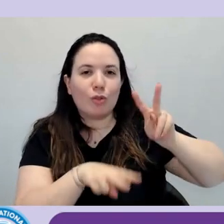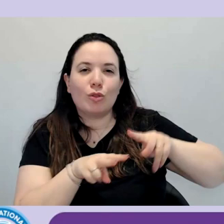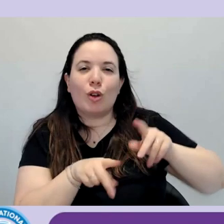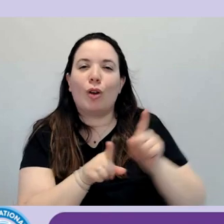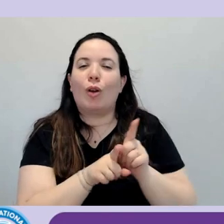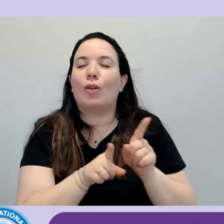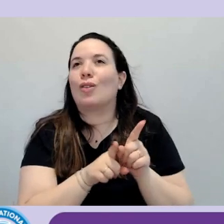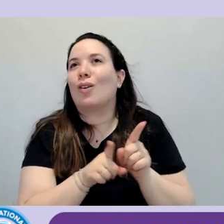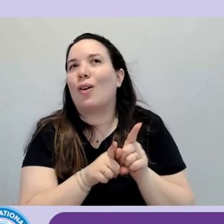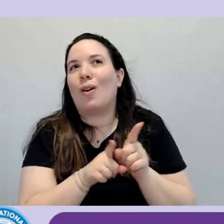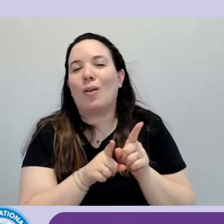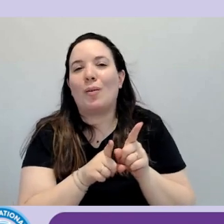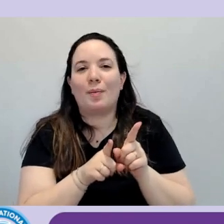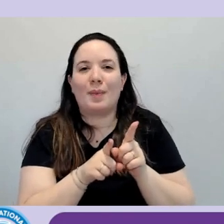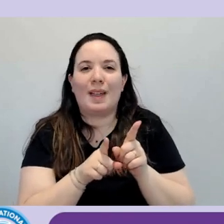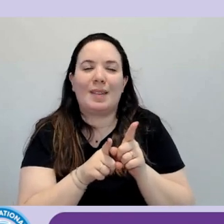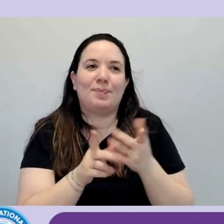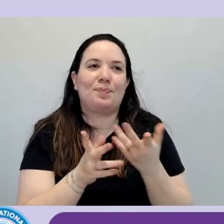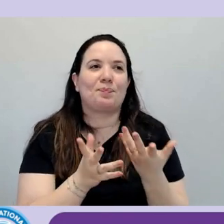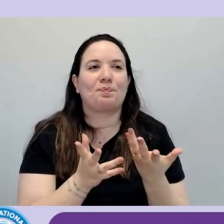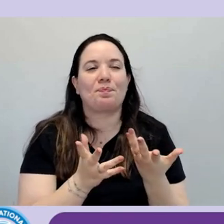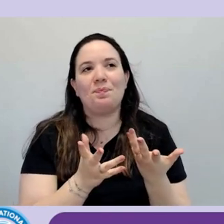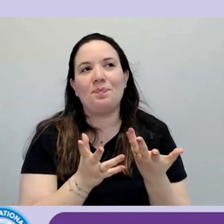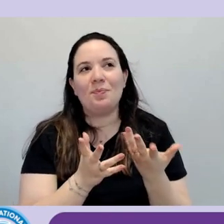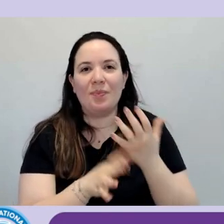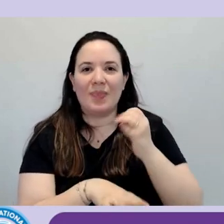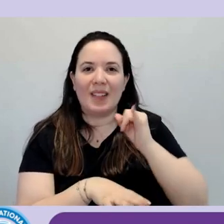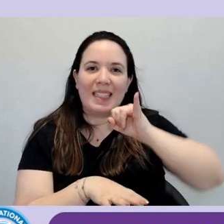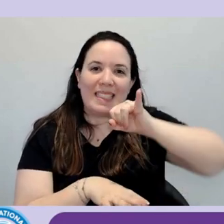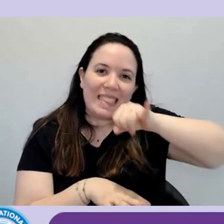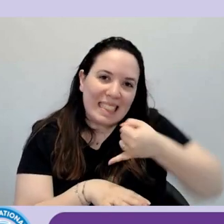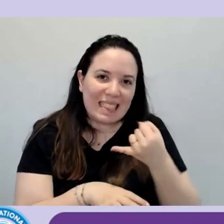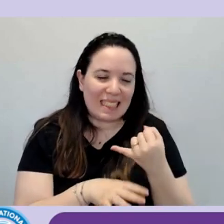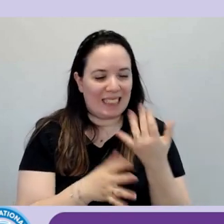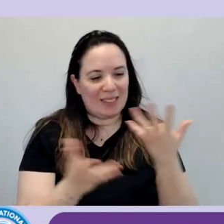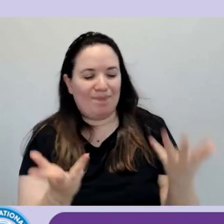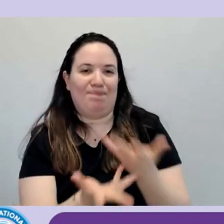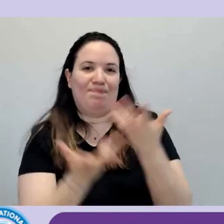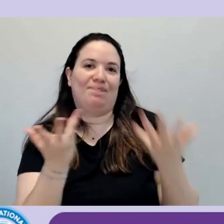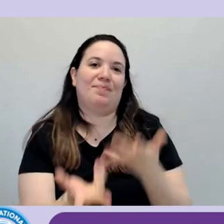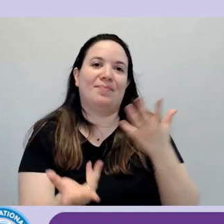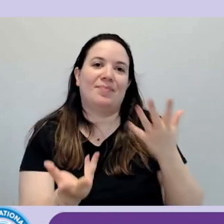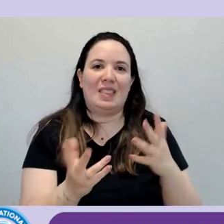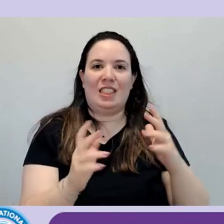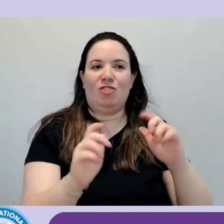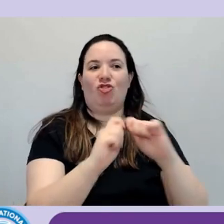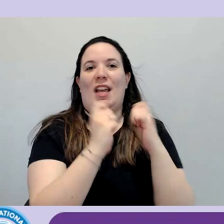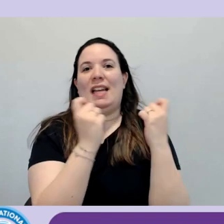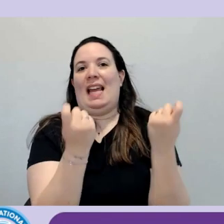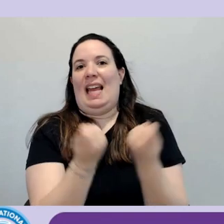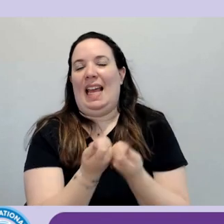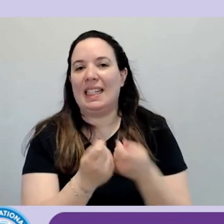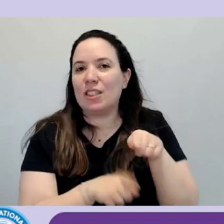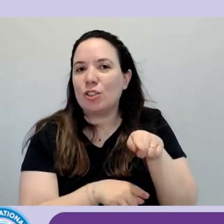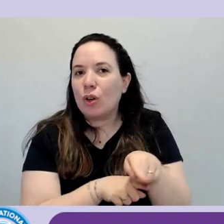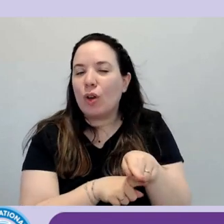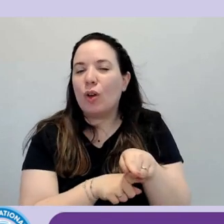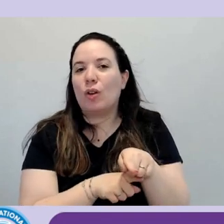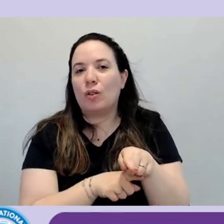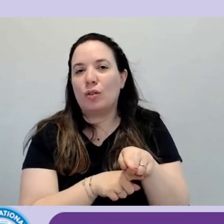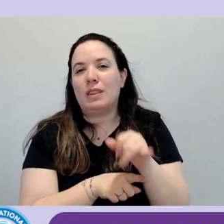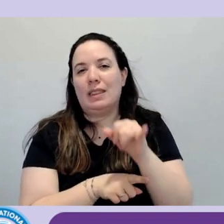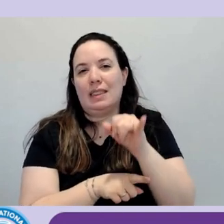tipo in qualche misura sintattico E allora sintatticamente magari le cose da un punto di vista